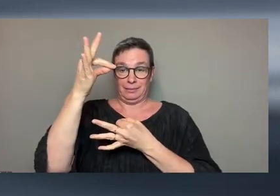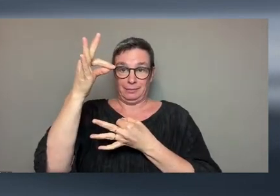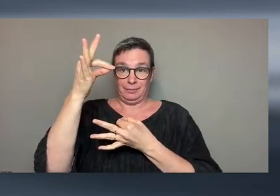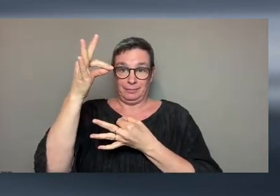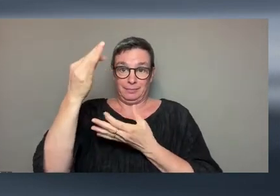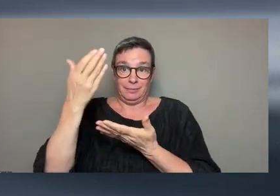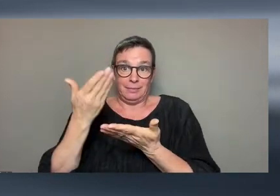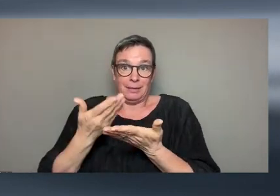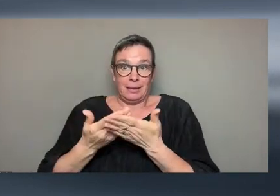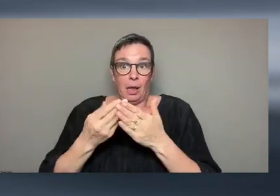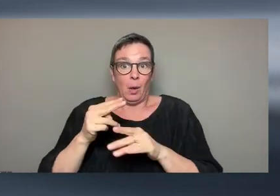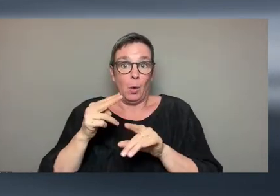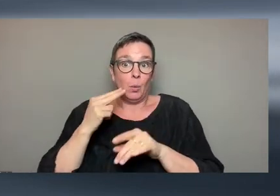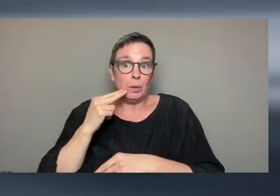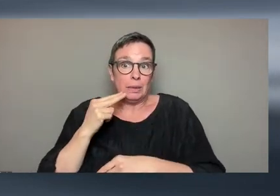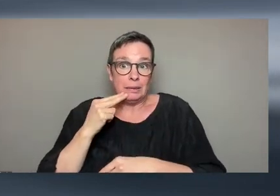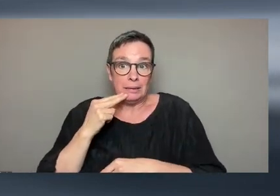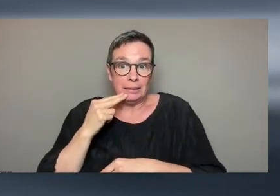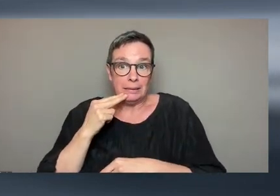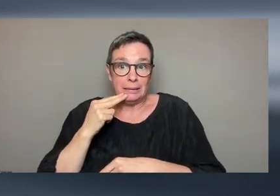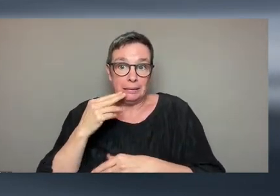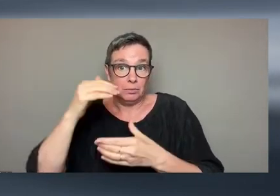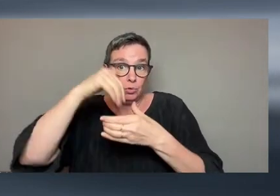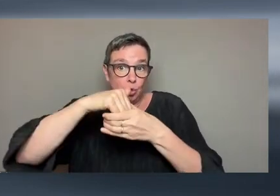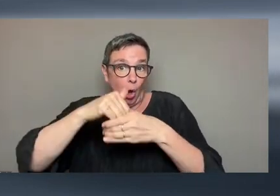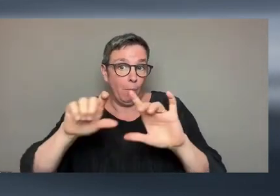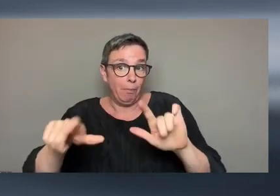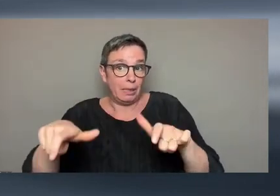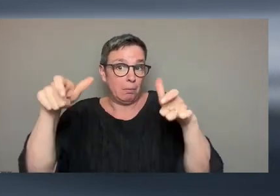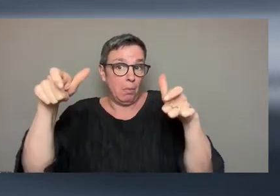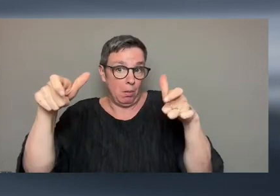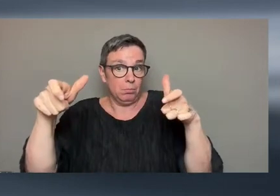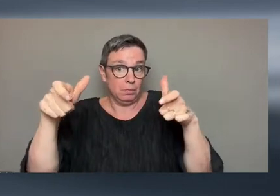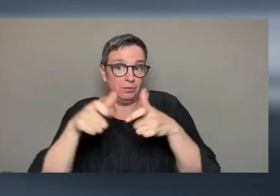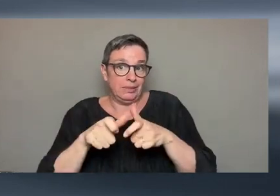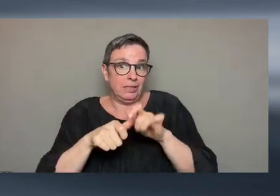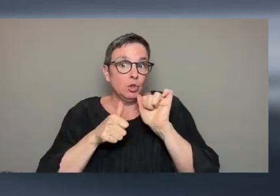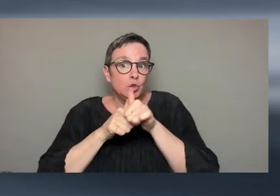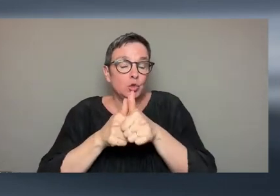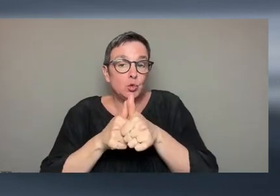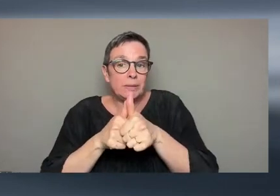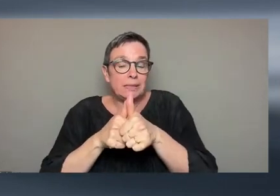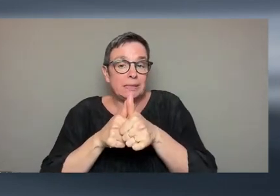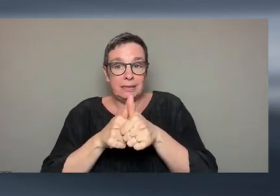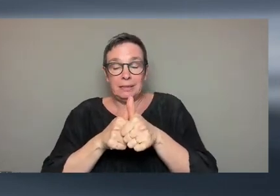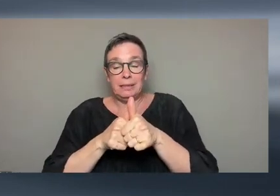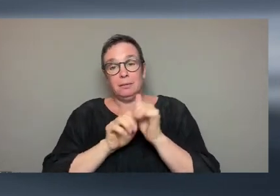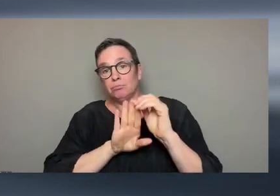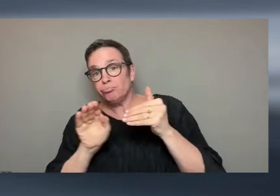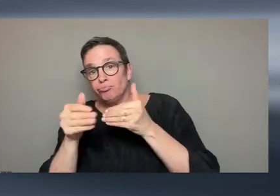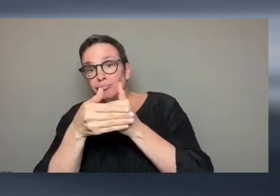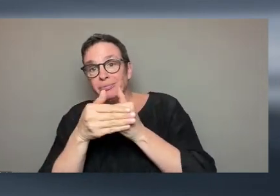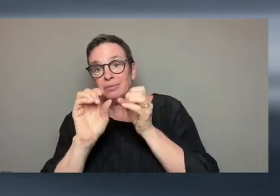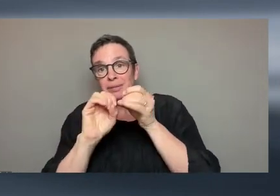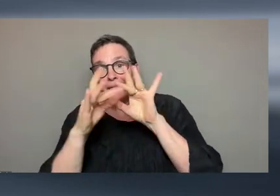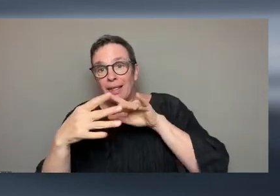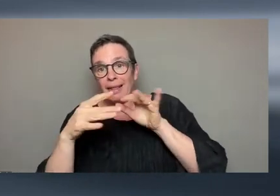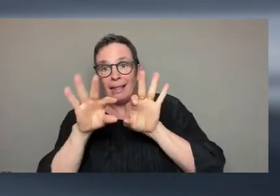être aussi utilisé en intérieur, que nous pouvons appliquer les mêmes algorithmes en extérieur et en intérieur.